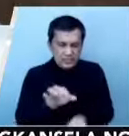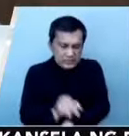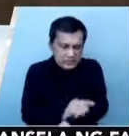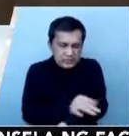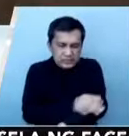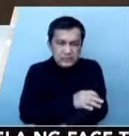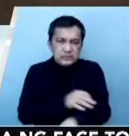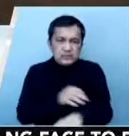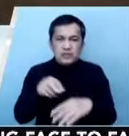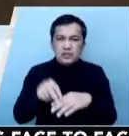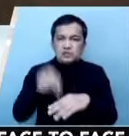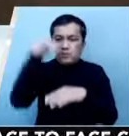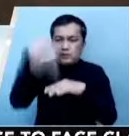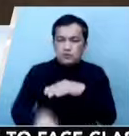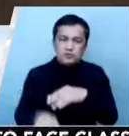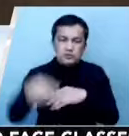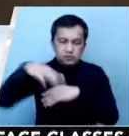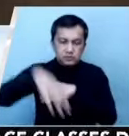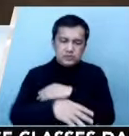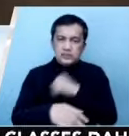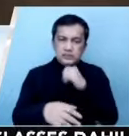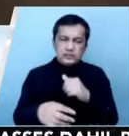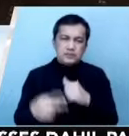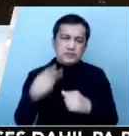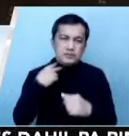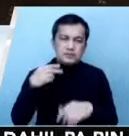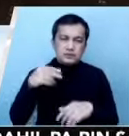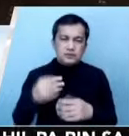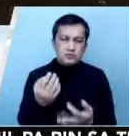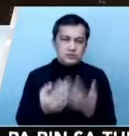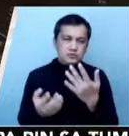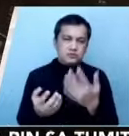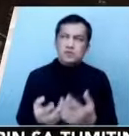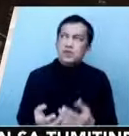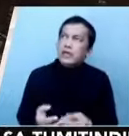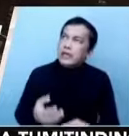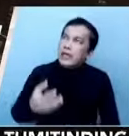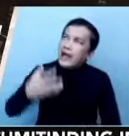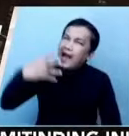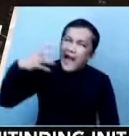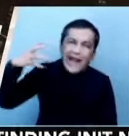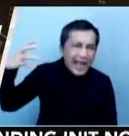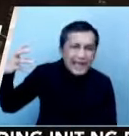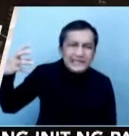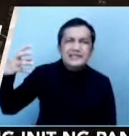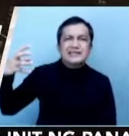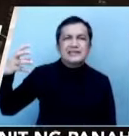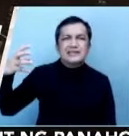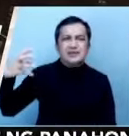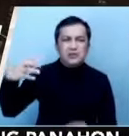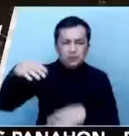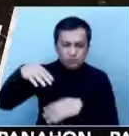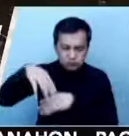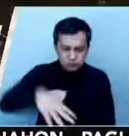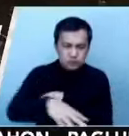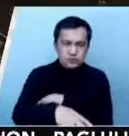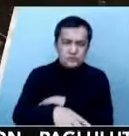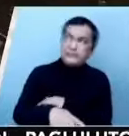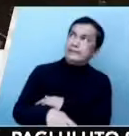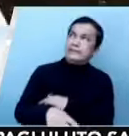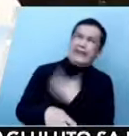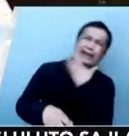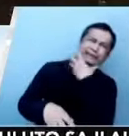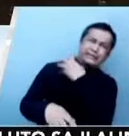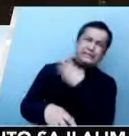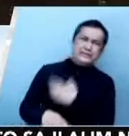sa dagat para hindi matrap sa sunog. Sobrang init, sir. Grabe, nakakaano. Kahit nasa dagat ka, init. Parang